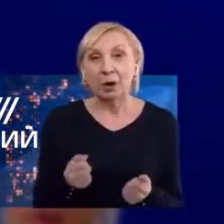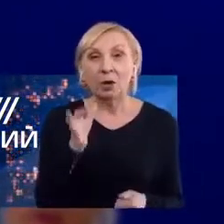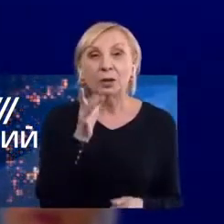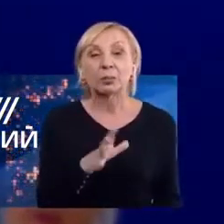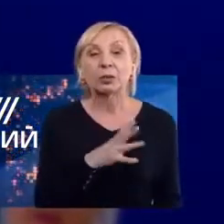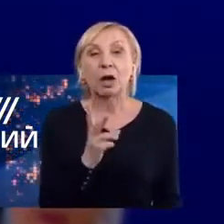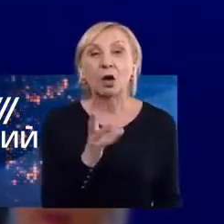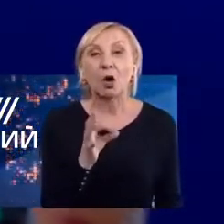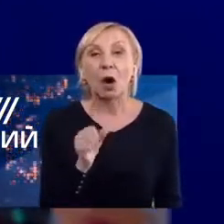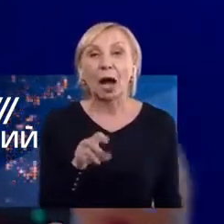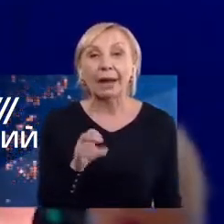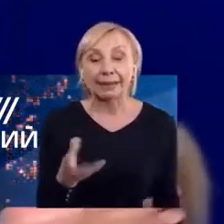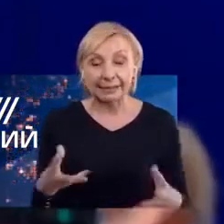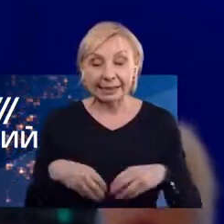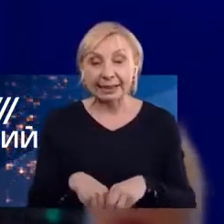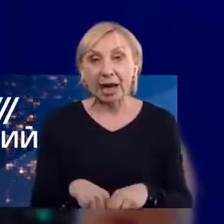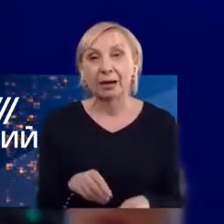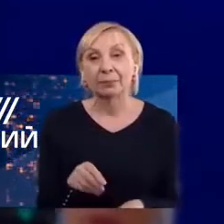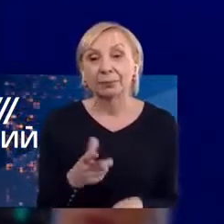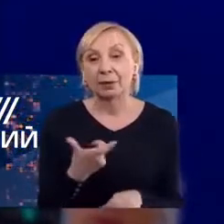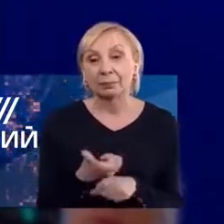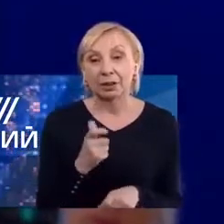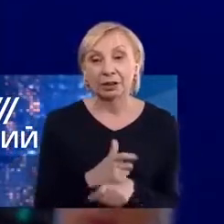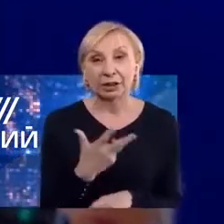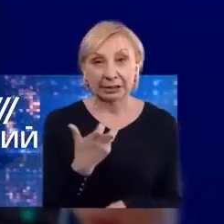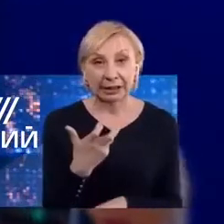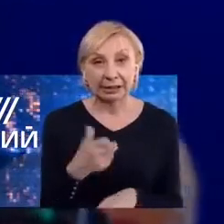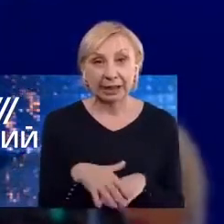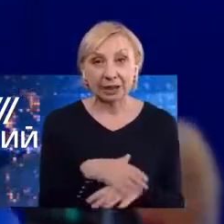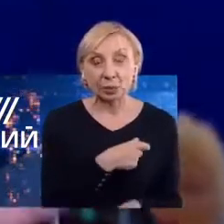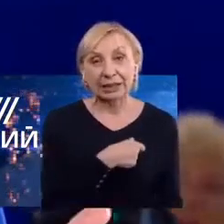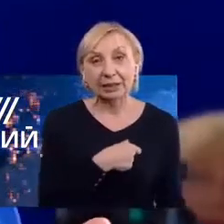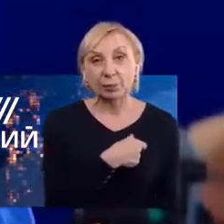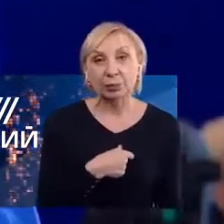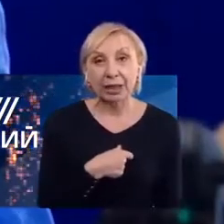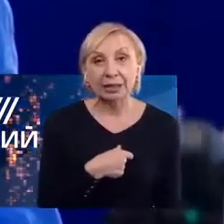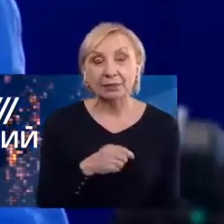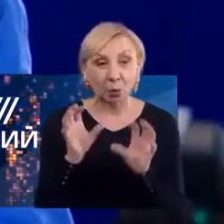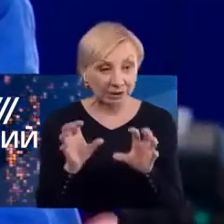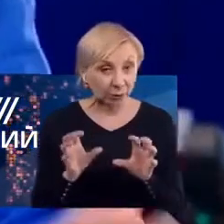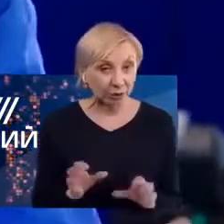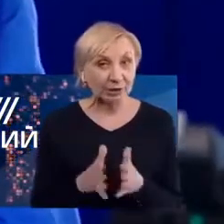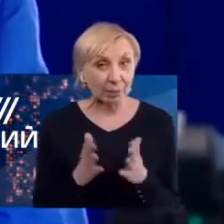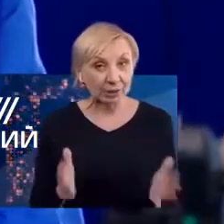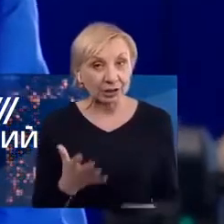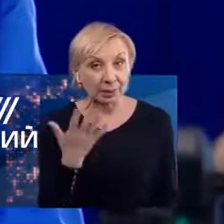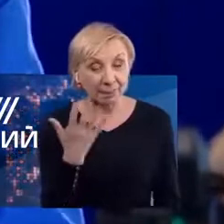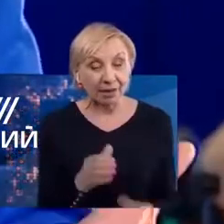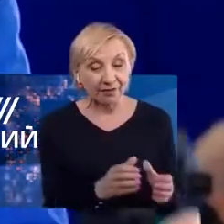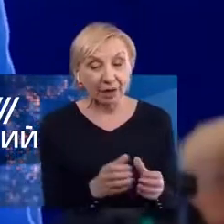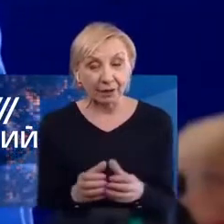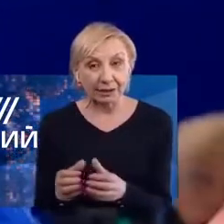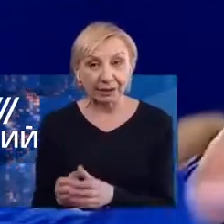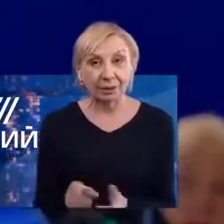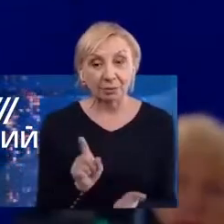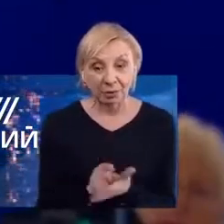була коаліція? Була коаліція, більше 300 народних депутатів, конституційна більшість, 5 фракцій